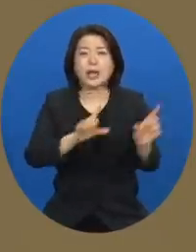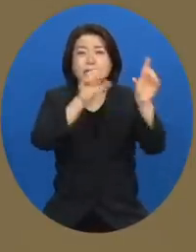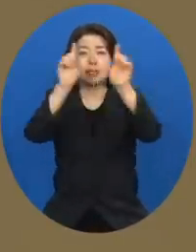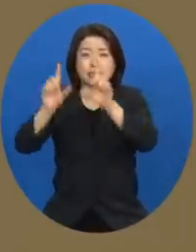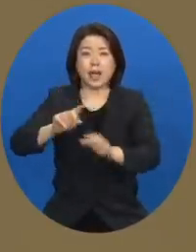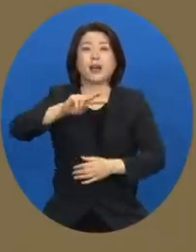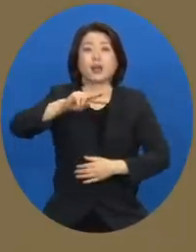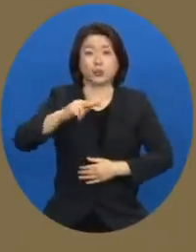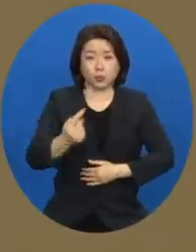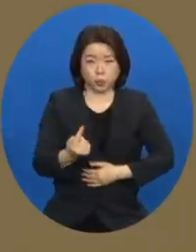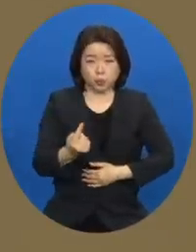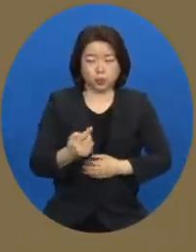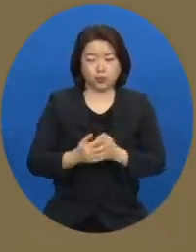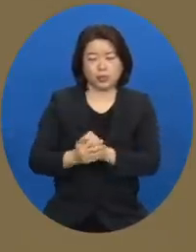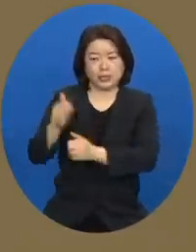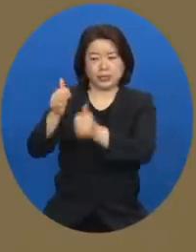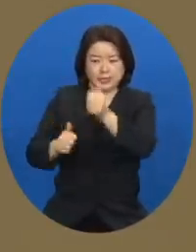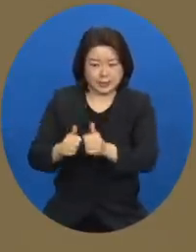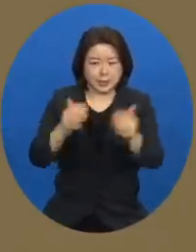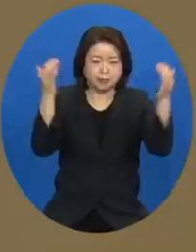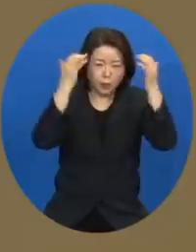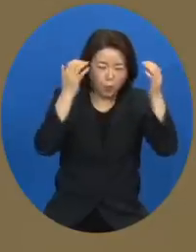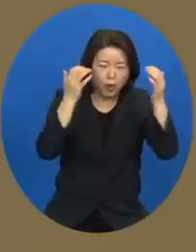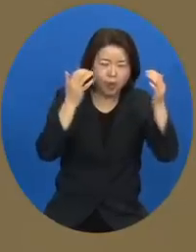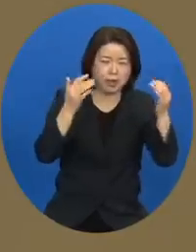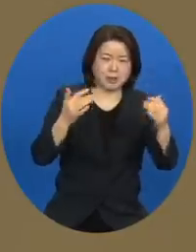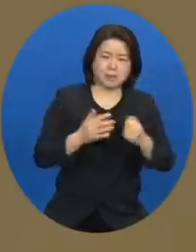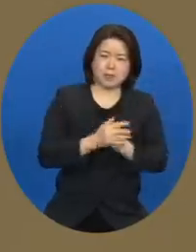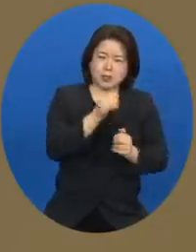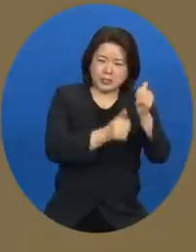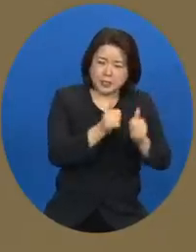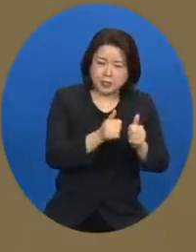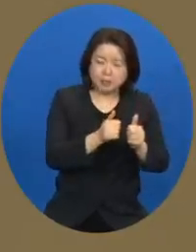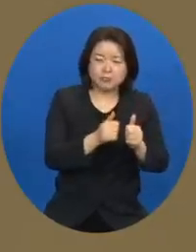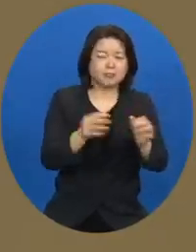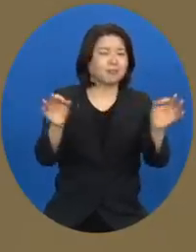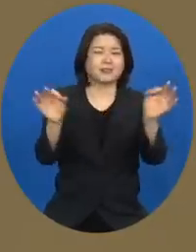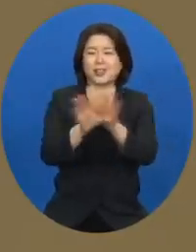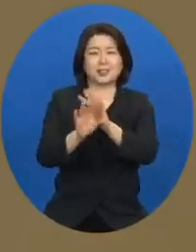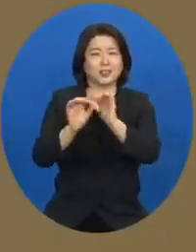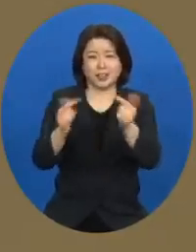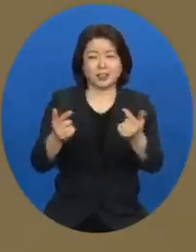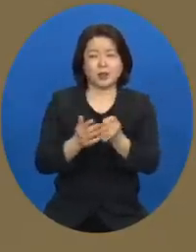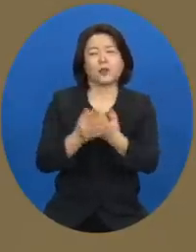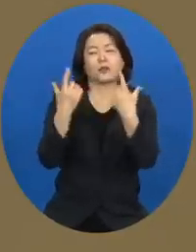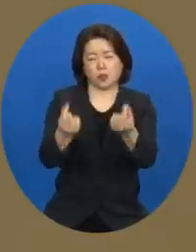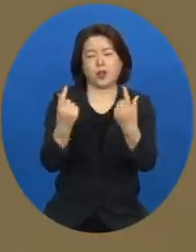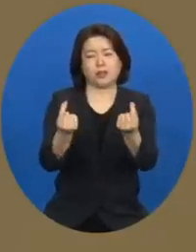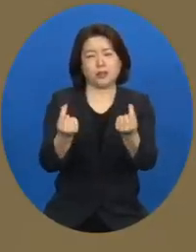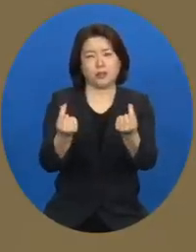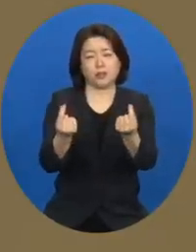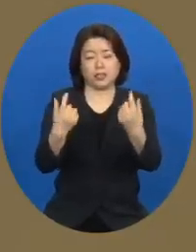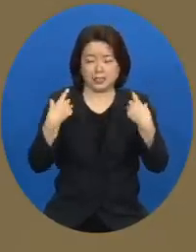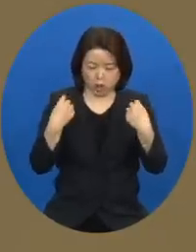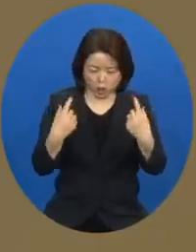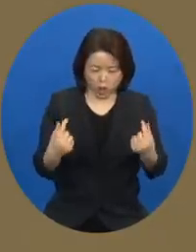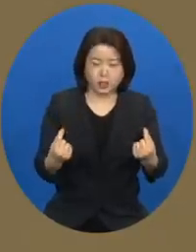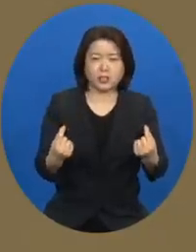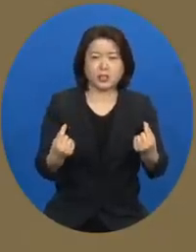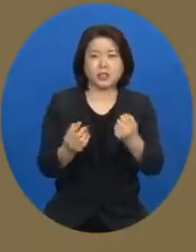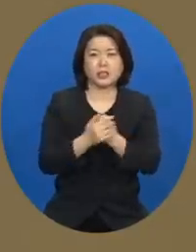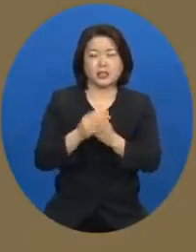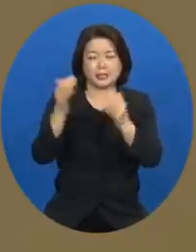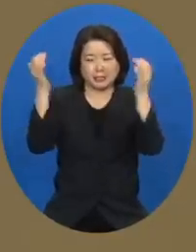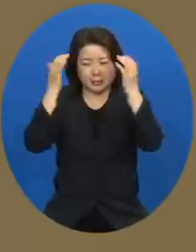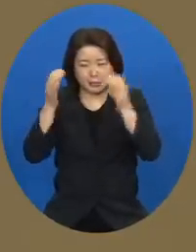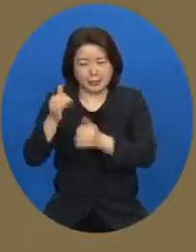산다고 해서 시험도 고난도 시련도 사라지는 거 아닙니다. 똑같습니다. 여전히